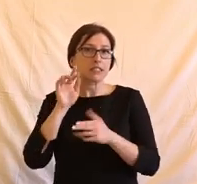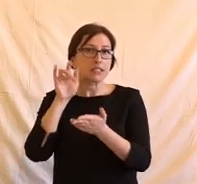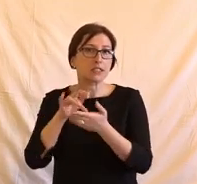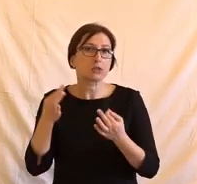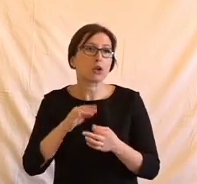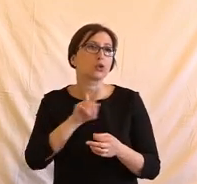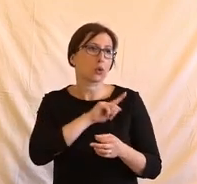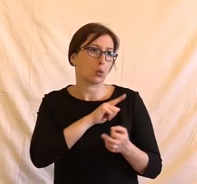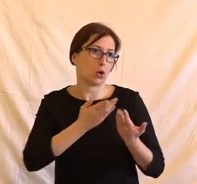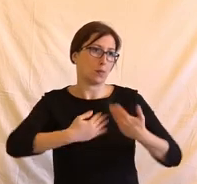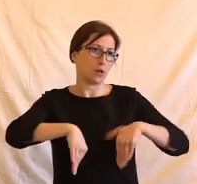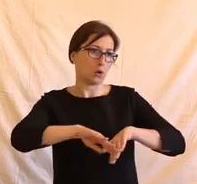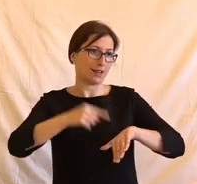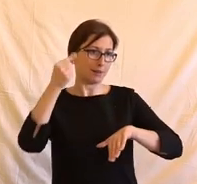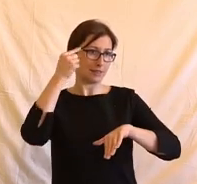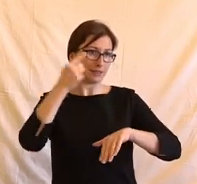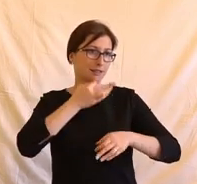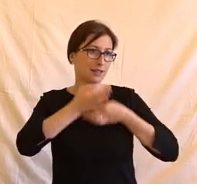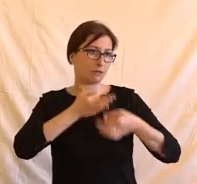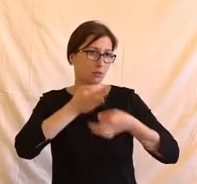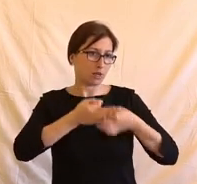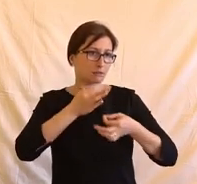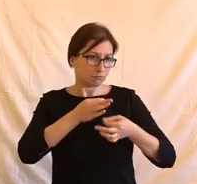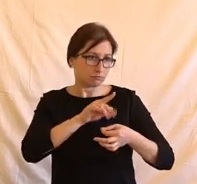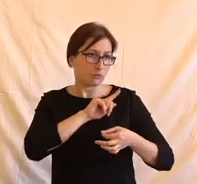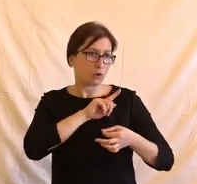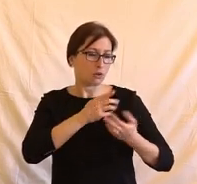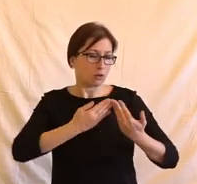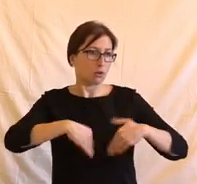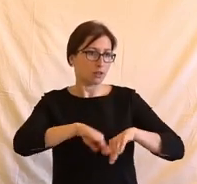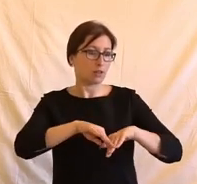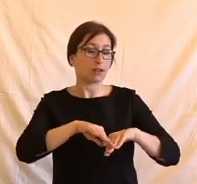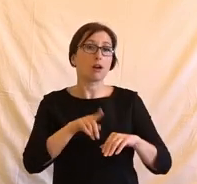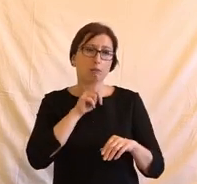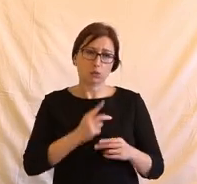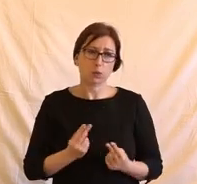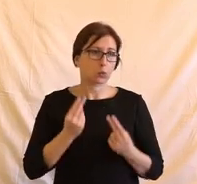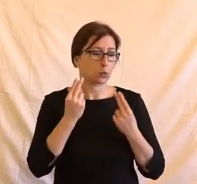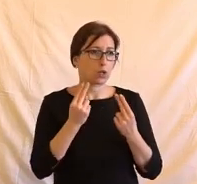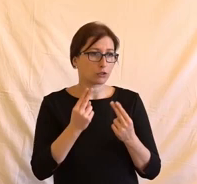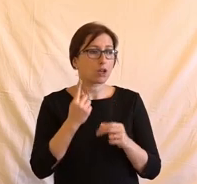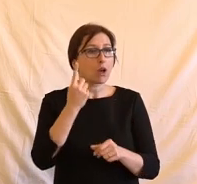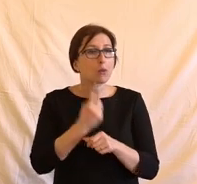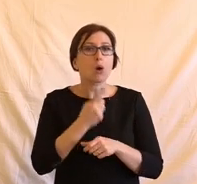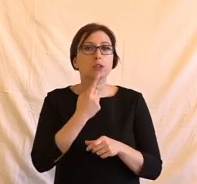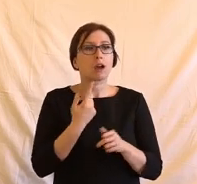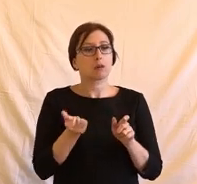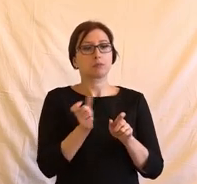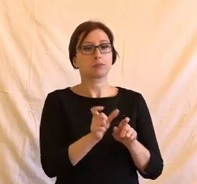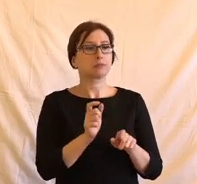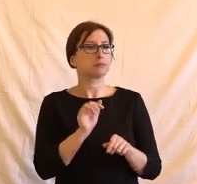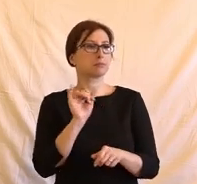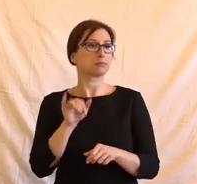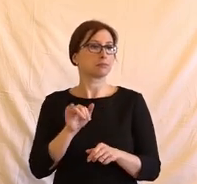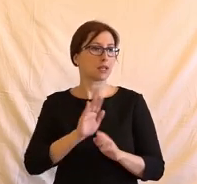soukromí, je to ochrana dat. Na té nám velice záleží. Záleží nám na to, aby to byla nejenom nějaká položka, kterou je